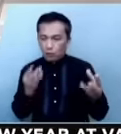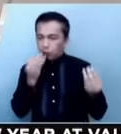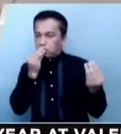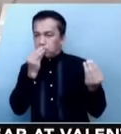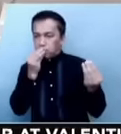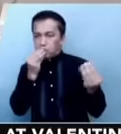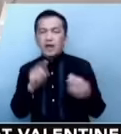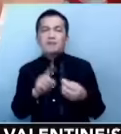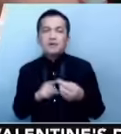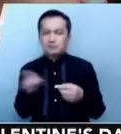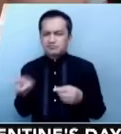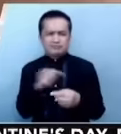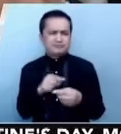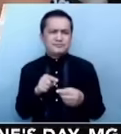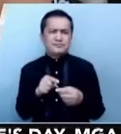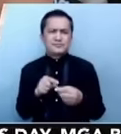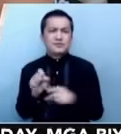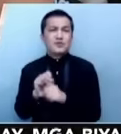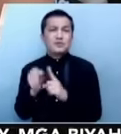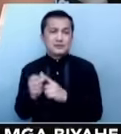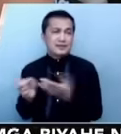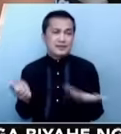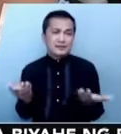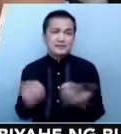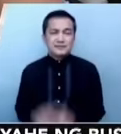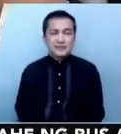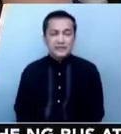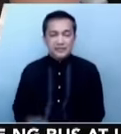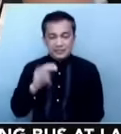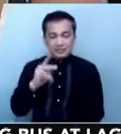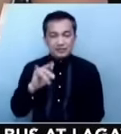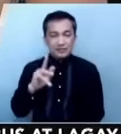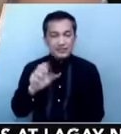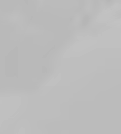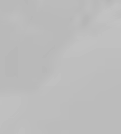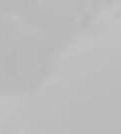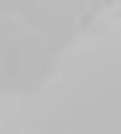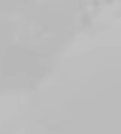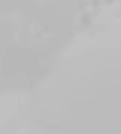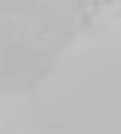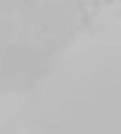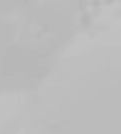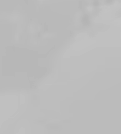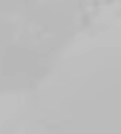ng kanilang relasyon. Nelson Canlas updated sa Showbiz Happenings.